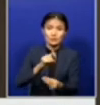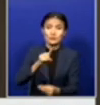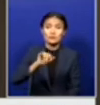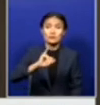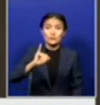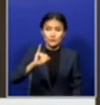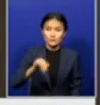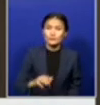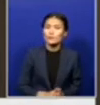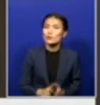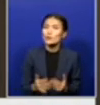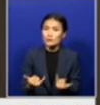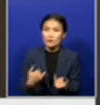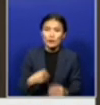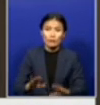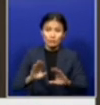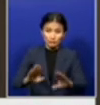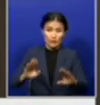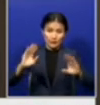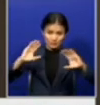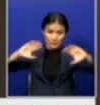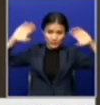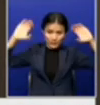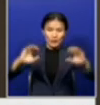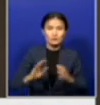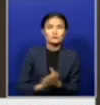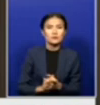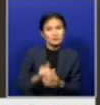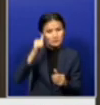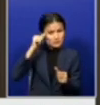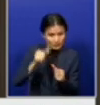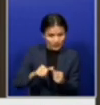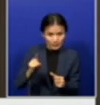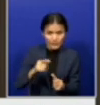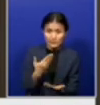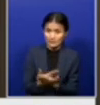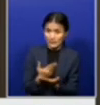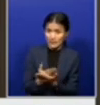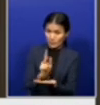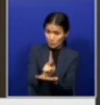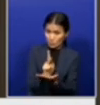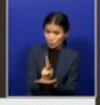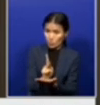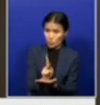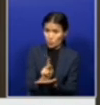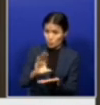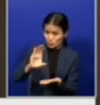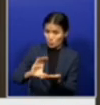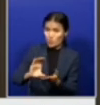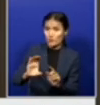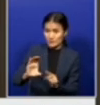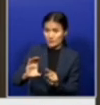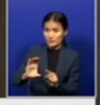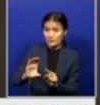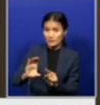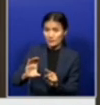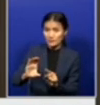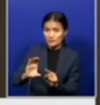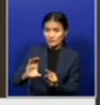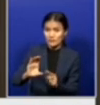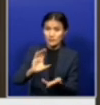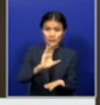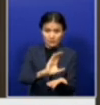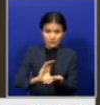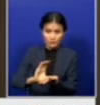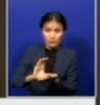พึงระลึกไว้เสมอว่าเงินกู้จำนวนมหาศาลเนี่ยคนที่ร่วม